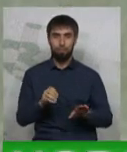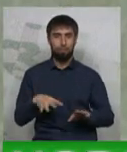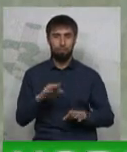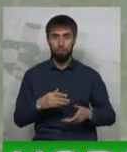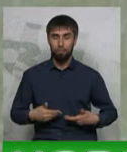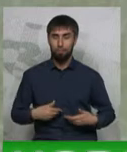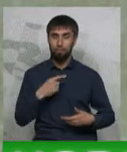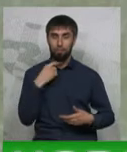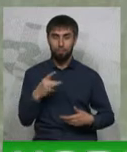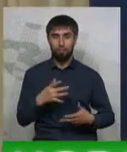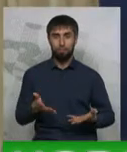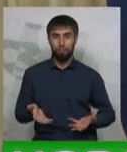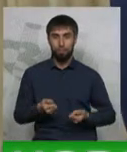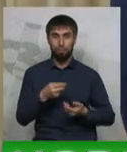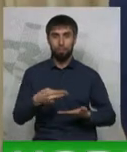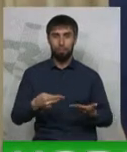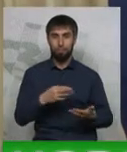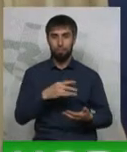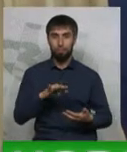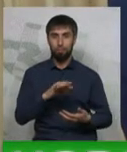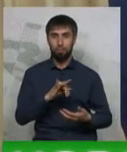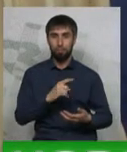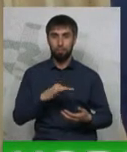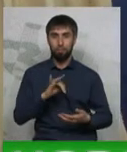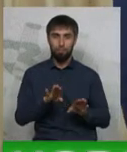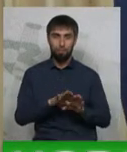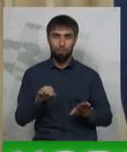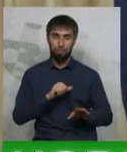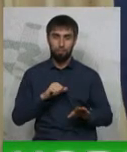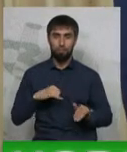жителей региона поддержать подписную кампанию изданий и тем самым увеличить их тираж.